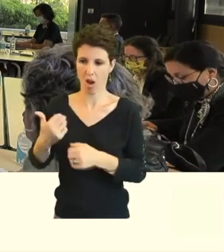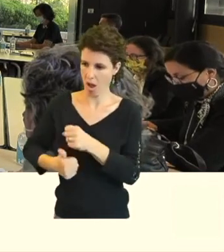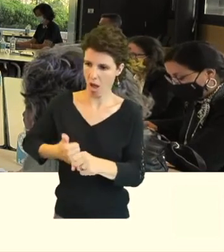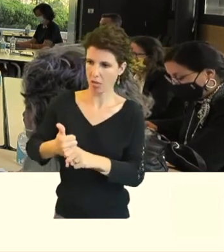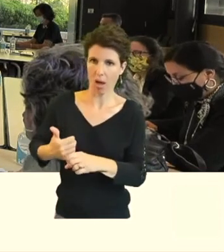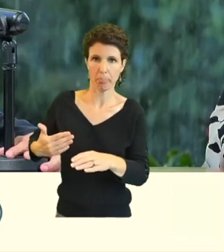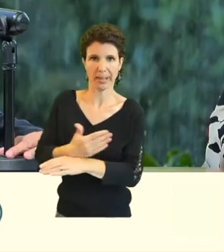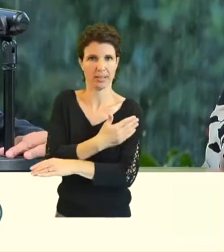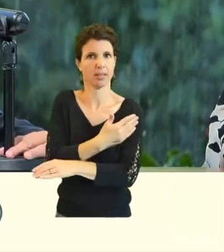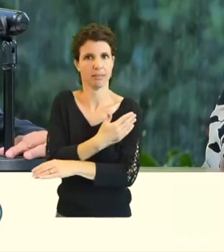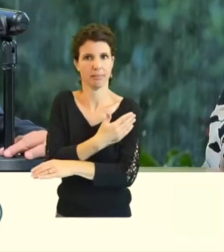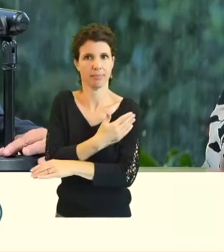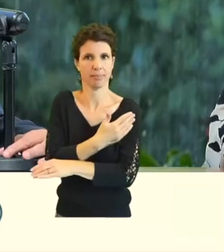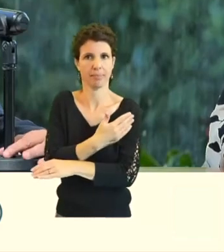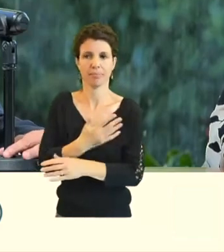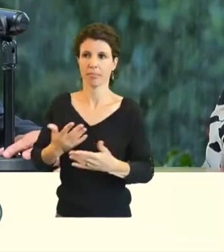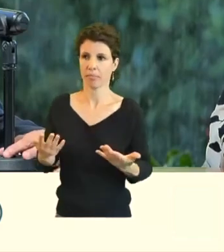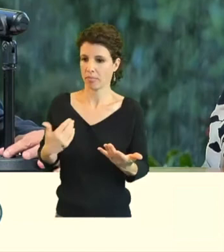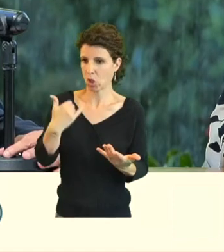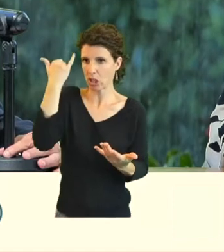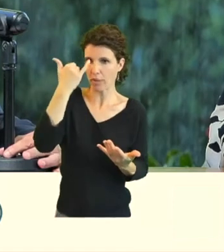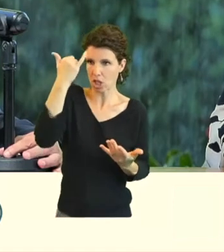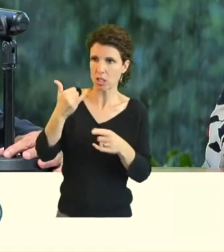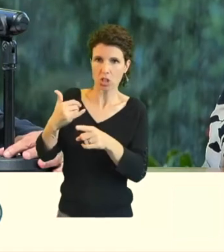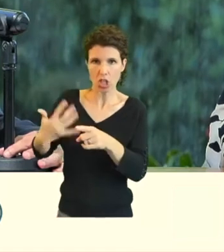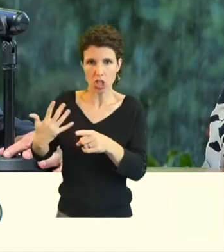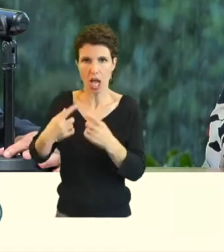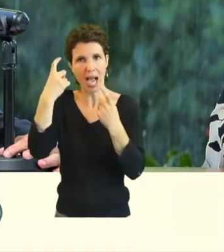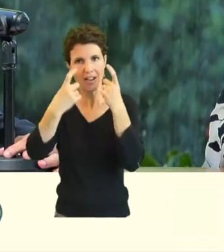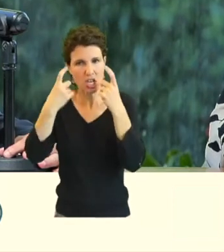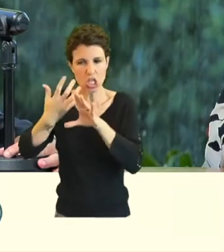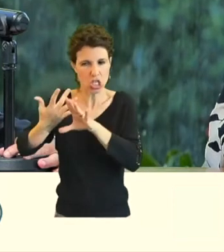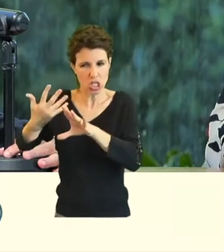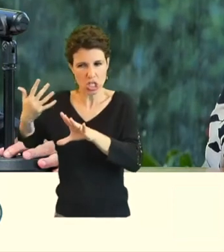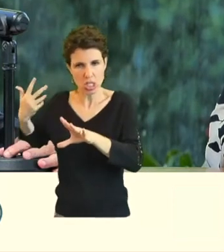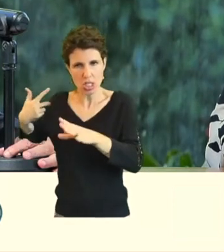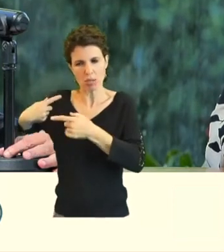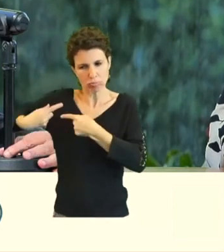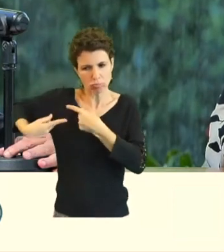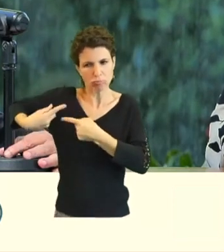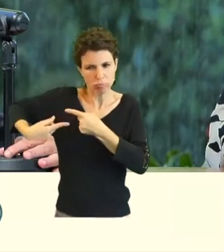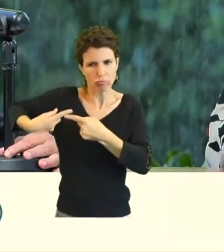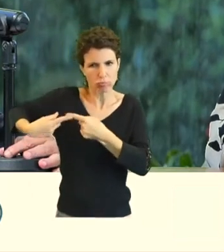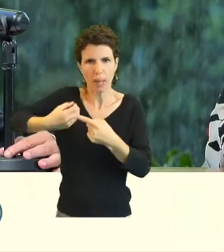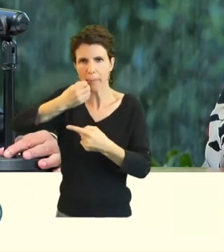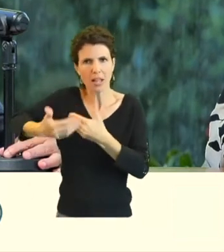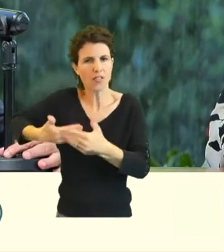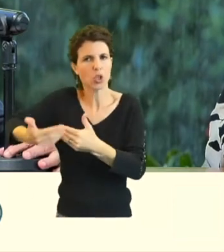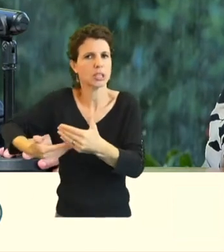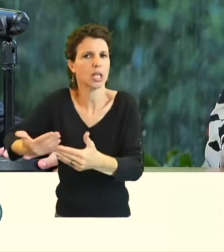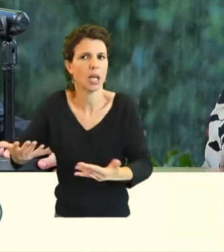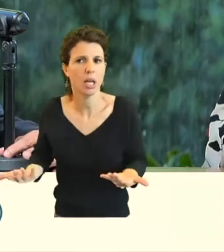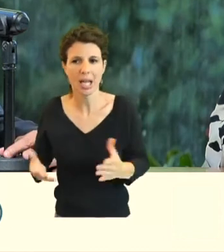on peut imaginer que vous ayez affiné votre réflexion sur ce que pourrait être cet équipement sportif. On